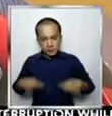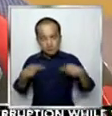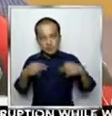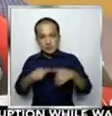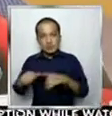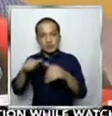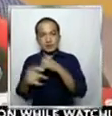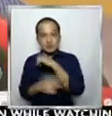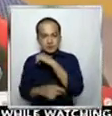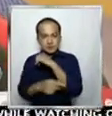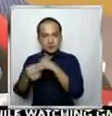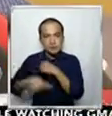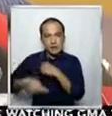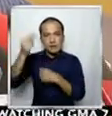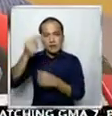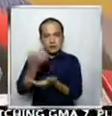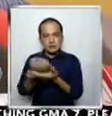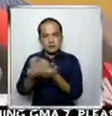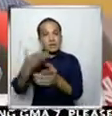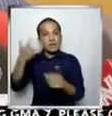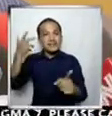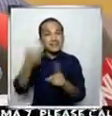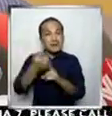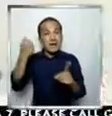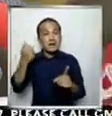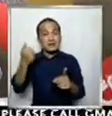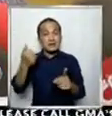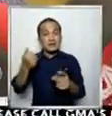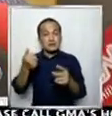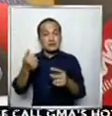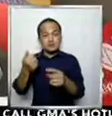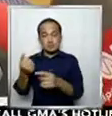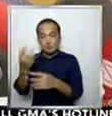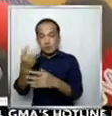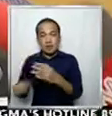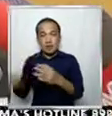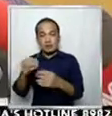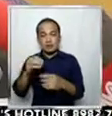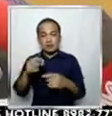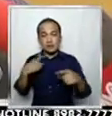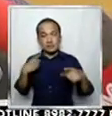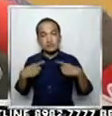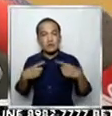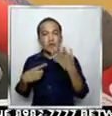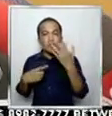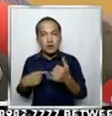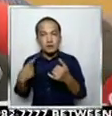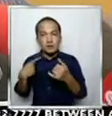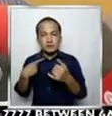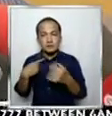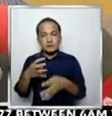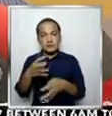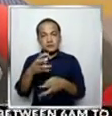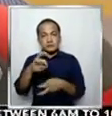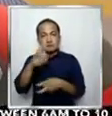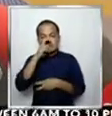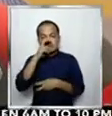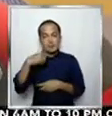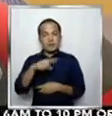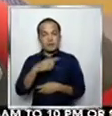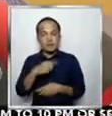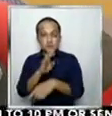ng economic impact pagka nawala po ang Laguna kasi mayroong restrictions ang ating mga